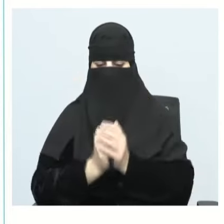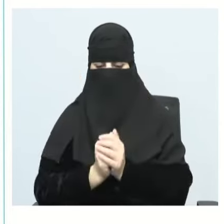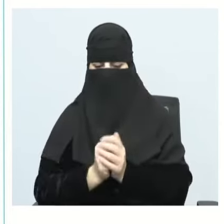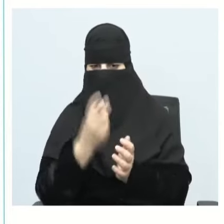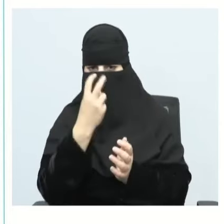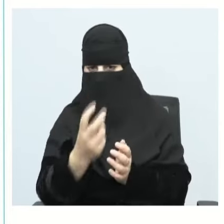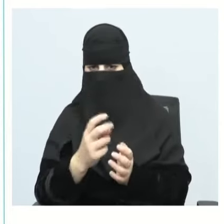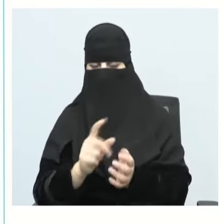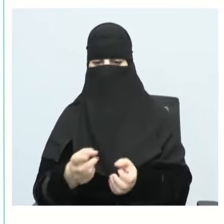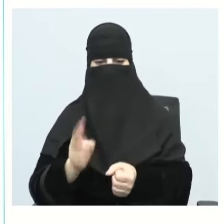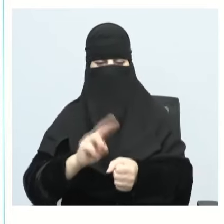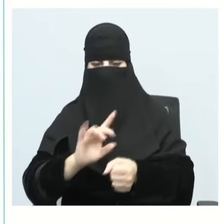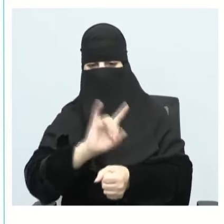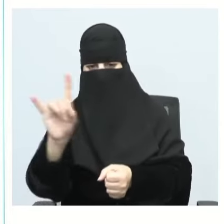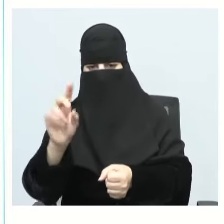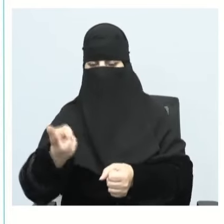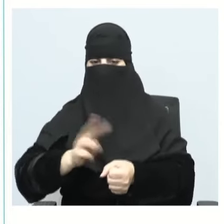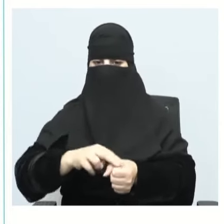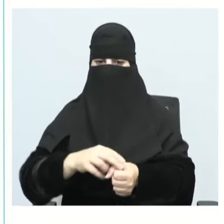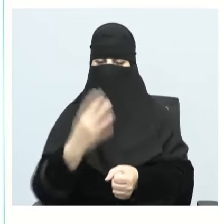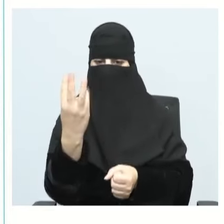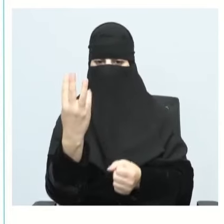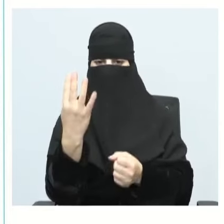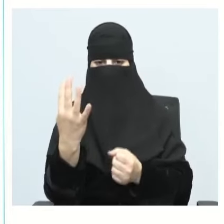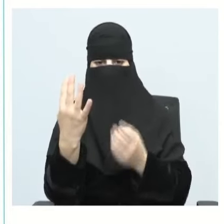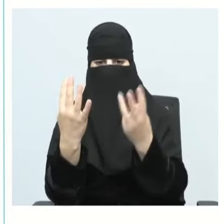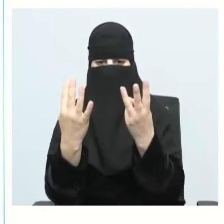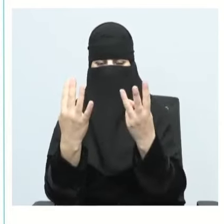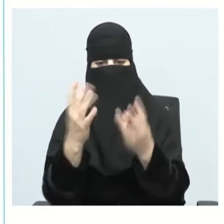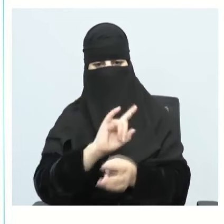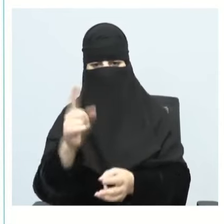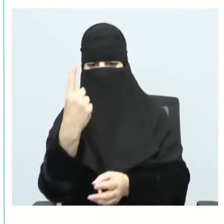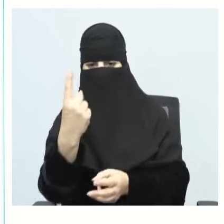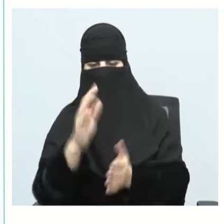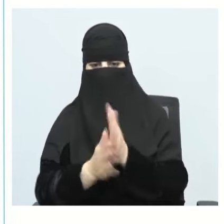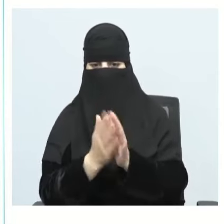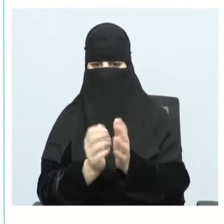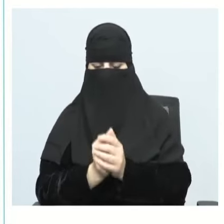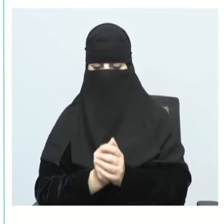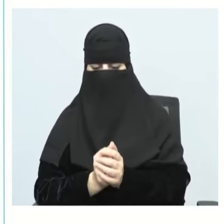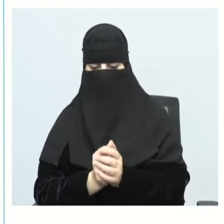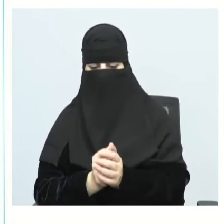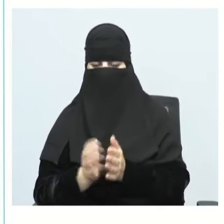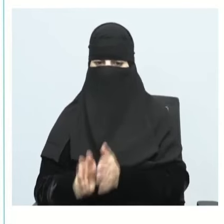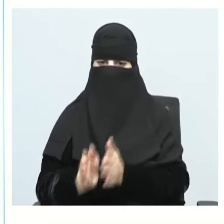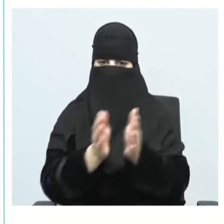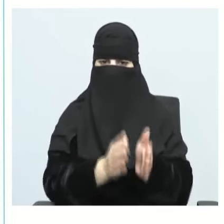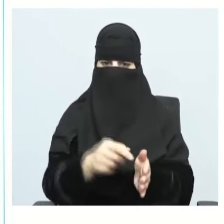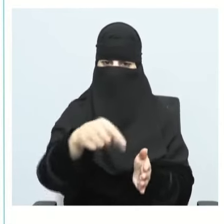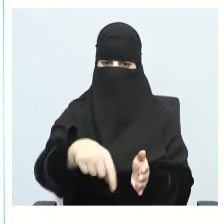لاحظنا بدون تكرار يعني ما حد يكتب لي الطالب 34 كذا لا خلاص يكفي وحده طيب ننتقل الان